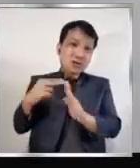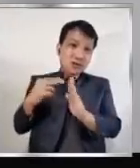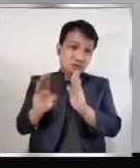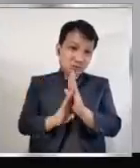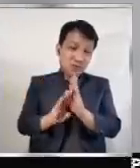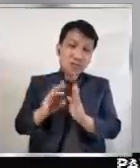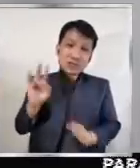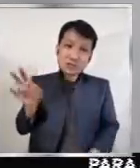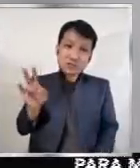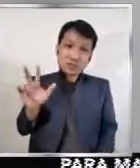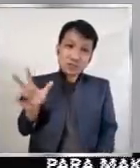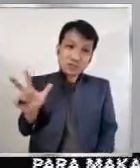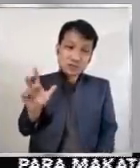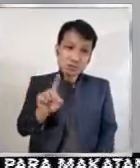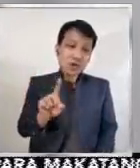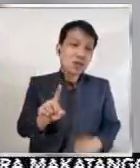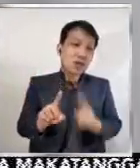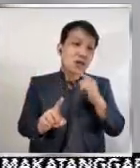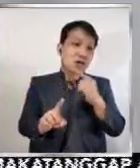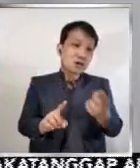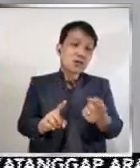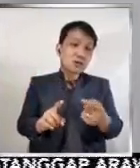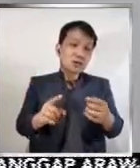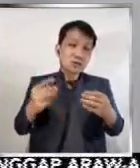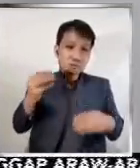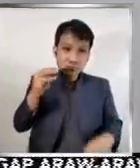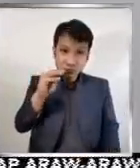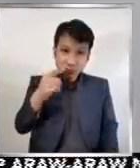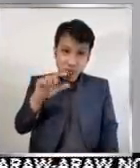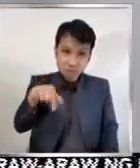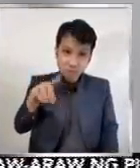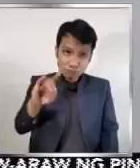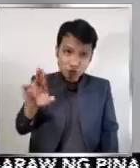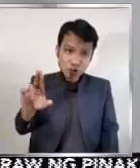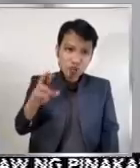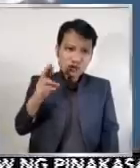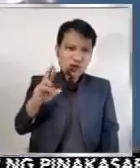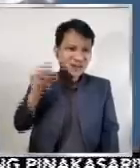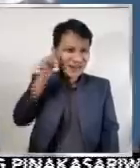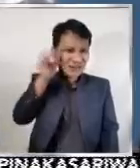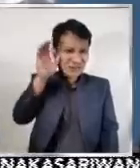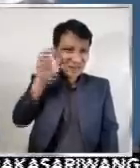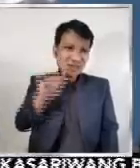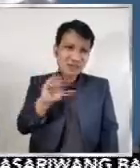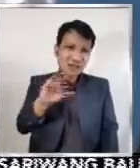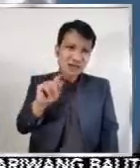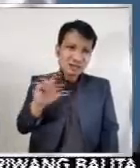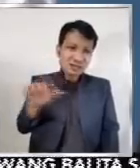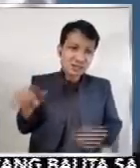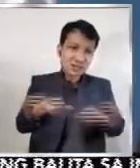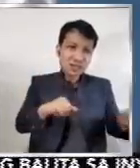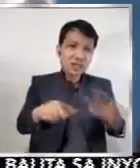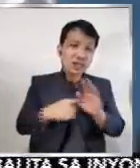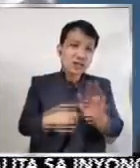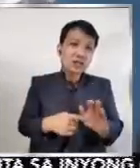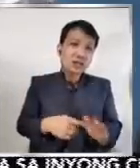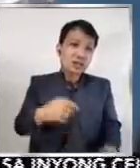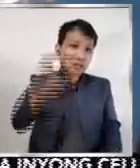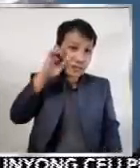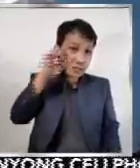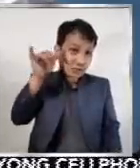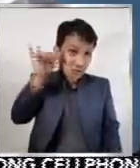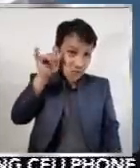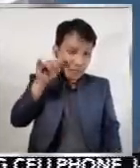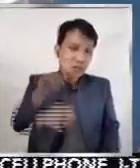sina Marinduque Representative Lord Alan J. Velasco at ACT-CIS Party List Representative Eric Goyap. Ang giit